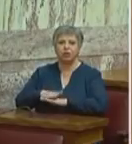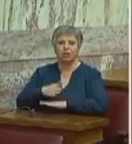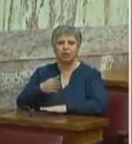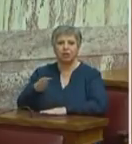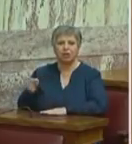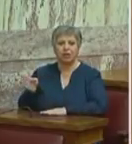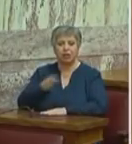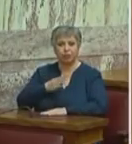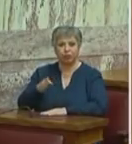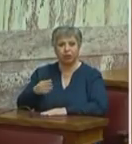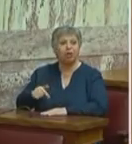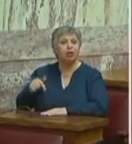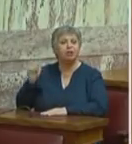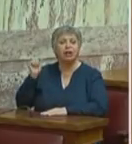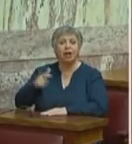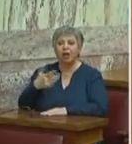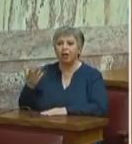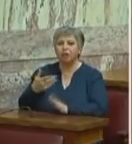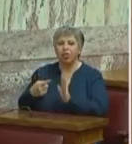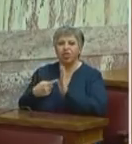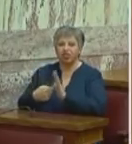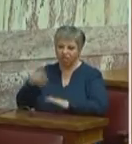ποινή της πολιτικής παραχμής πολύ.